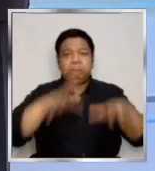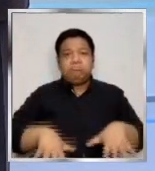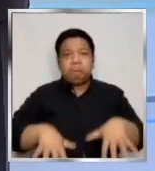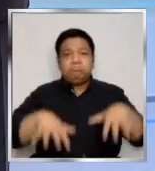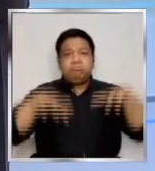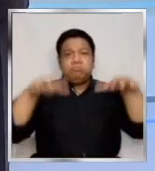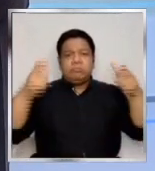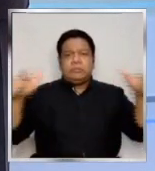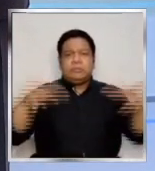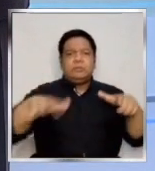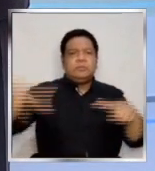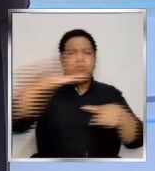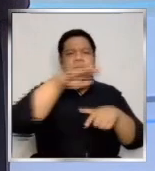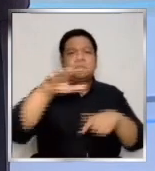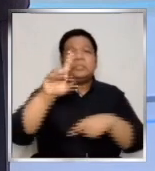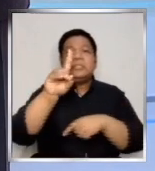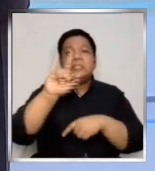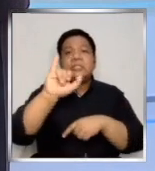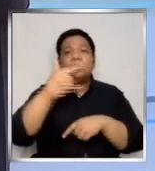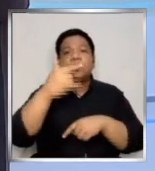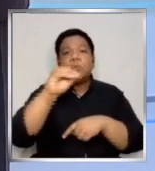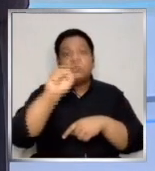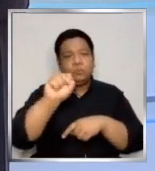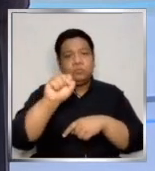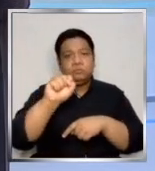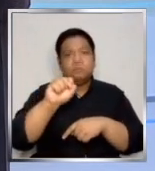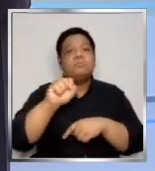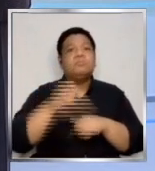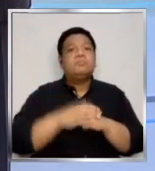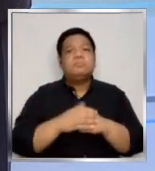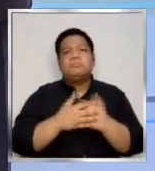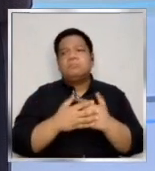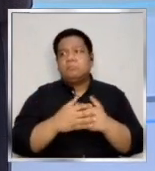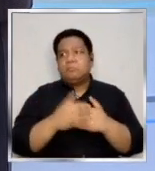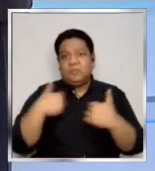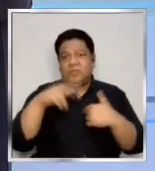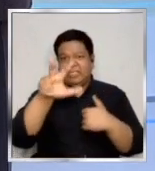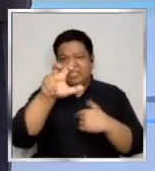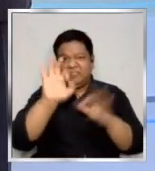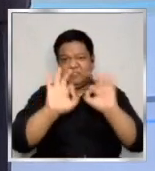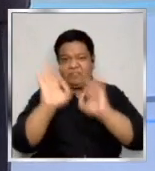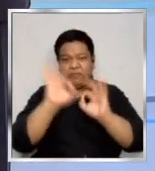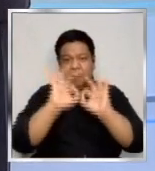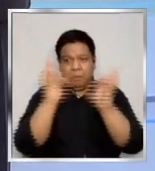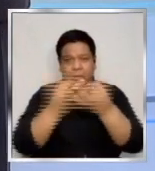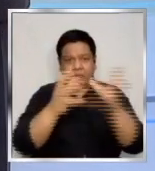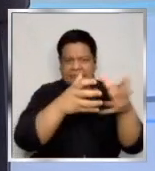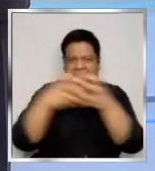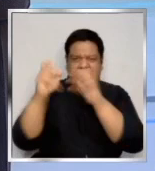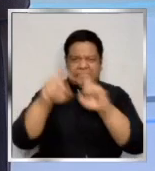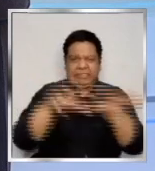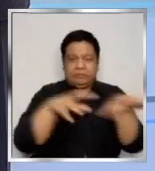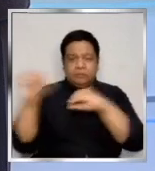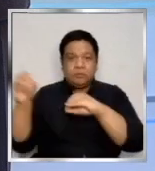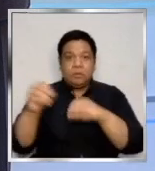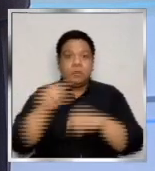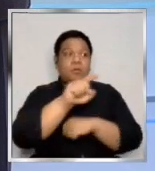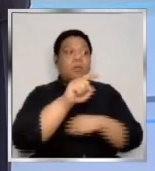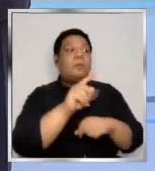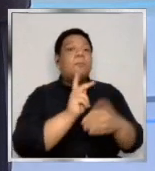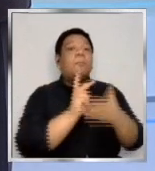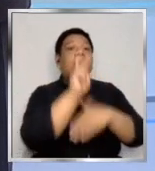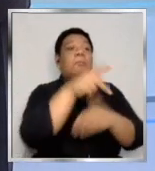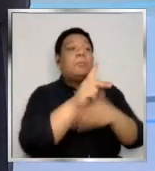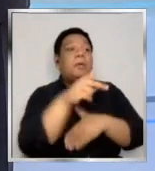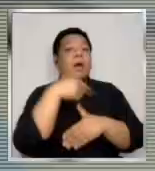ng Digos. Bukod sa 300 pamilyang inilikas, napinsala rin ang maraming palayan. Narito ang Ronda Provincia ni